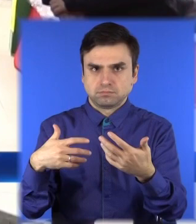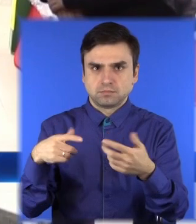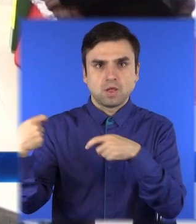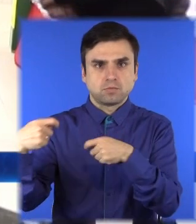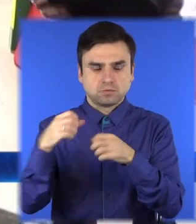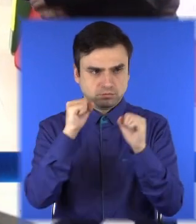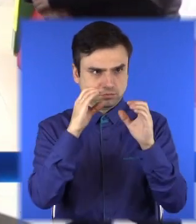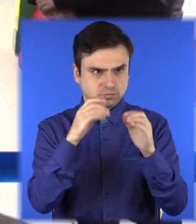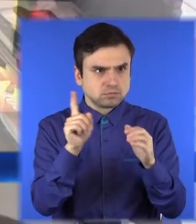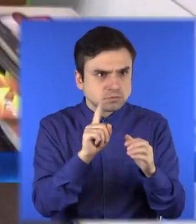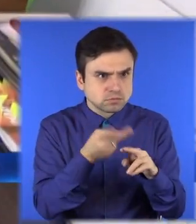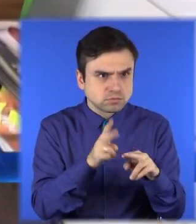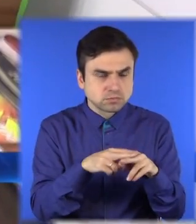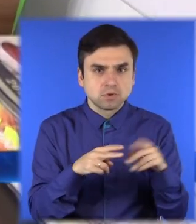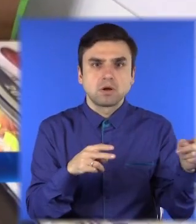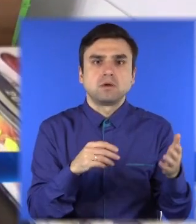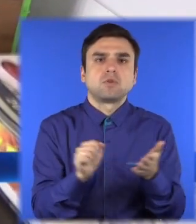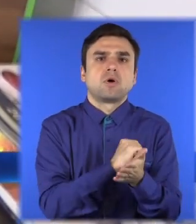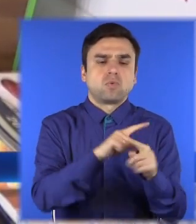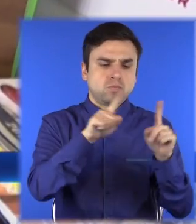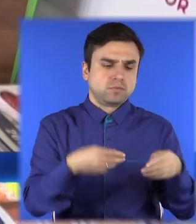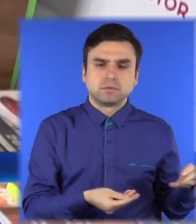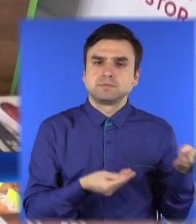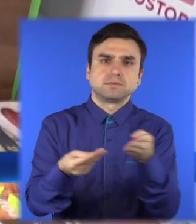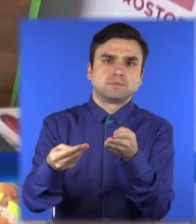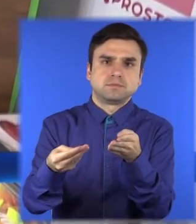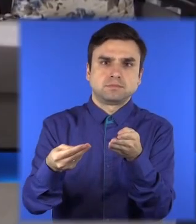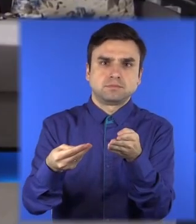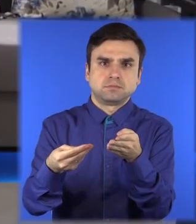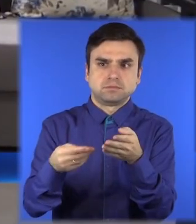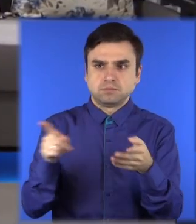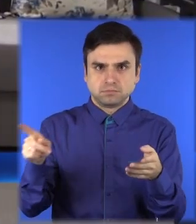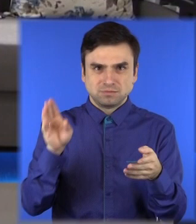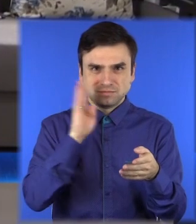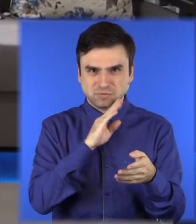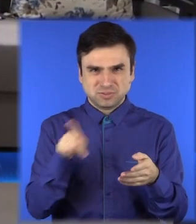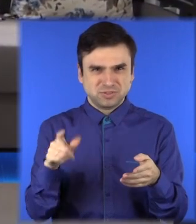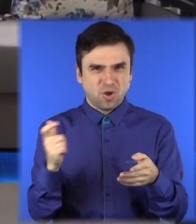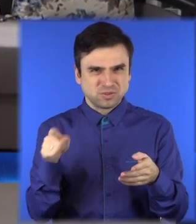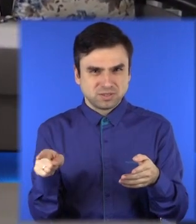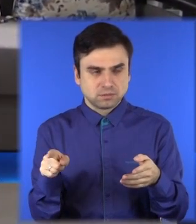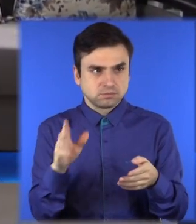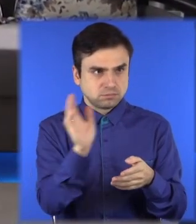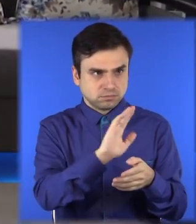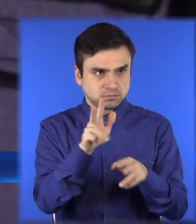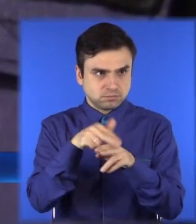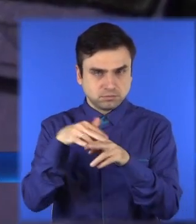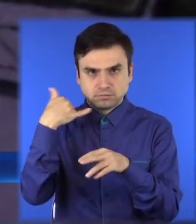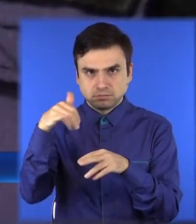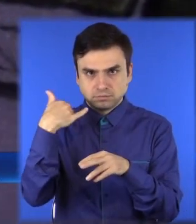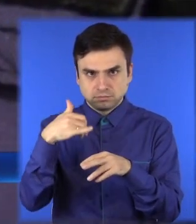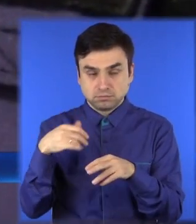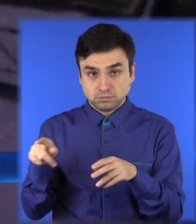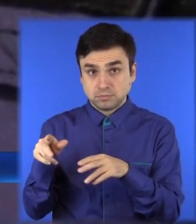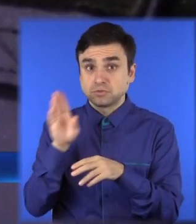що частина товару належить їй за документами. Власниця магазину викликала правоохоронців. Вона запевнила, що такий випадок